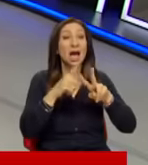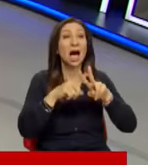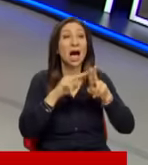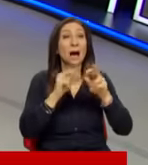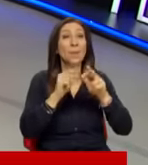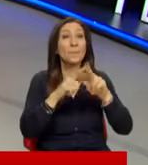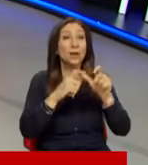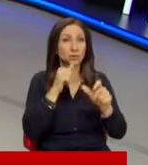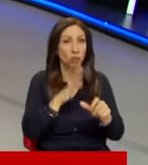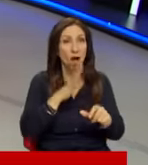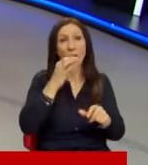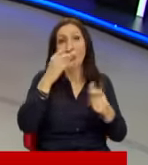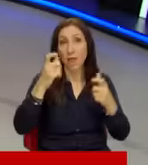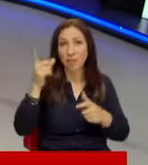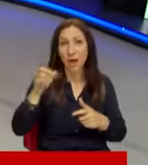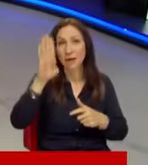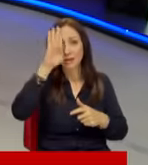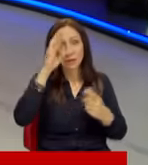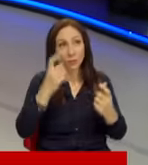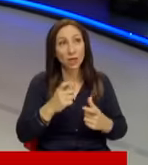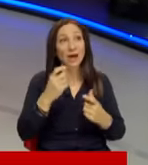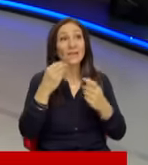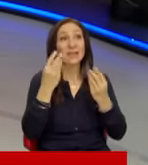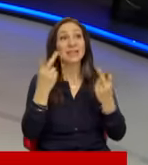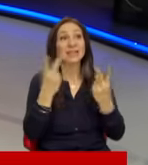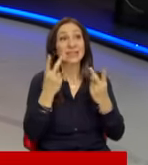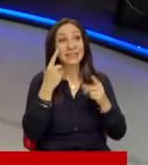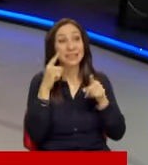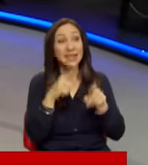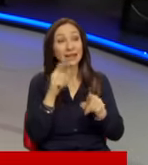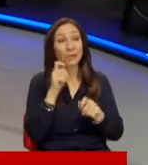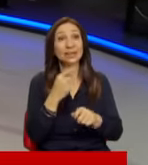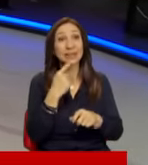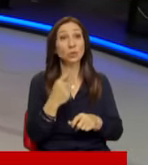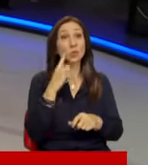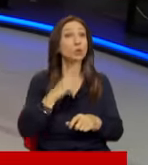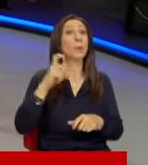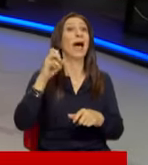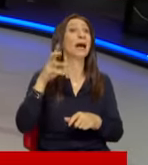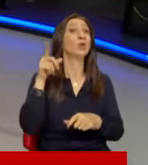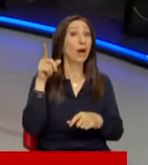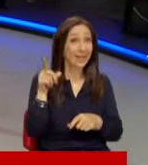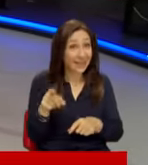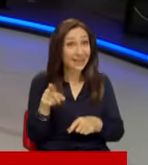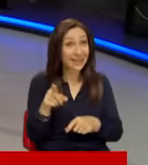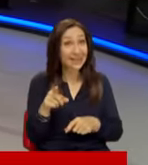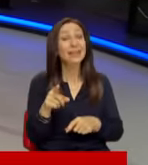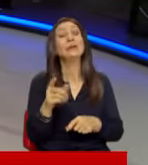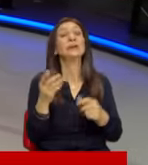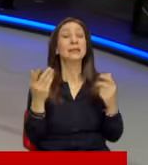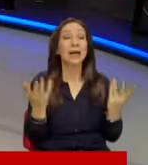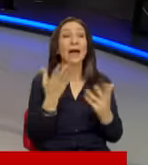Ankara'da, İstanbul'da verilecek mesajları dikkatle takip edin demişti. Cumhurbaşkanı Erdoğan'ın da